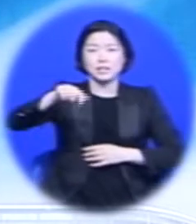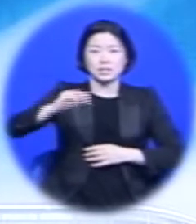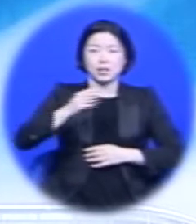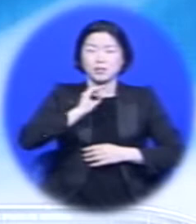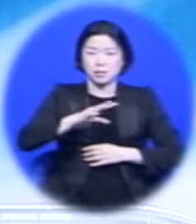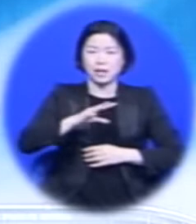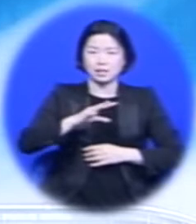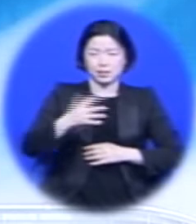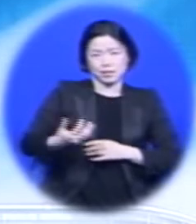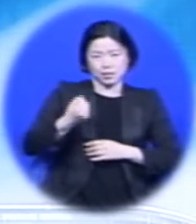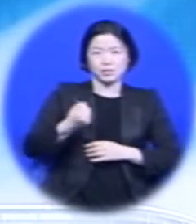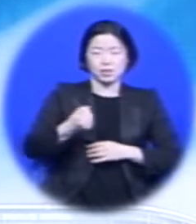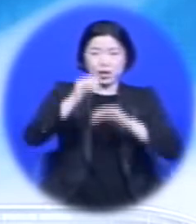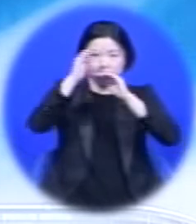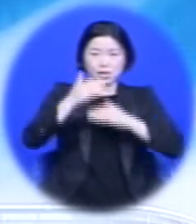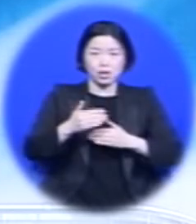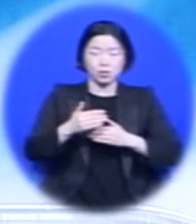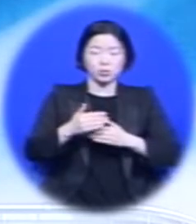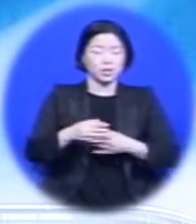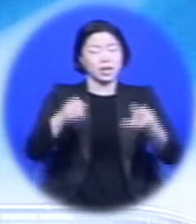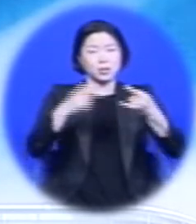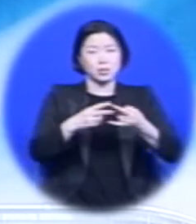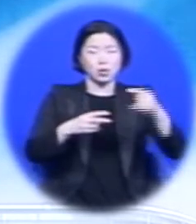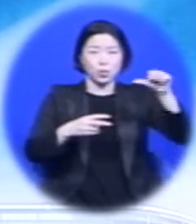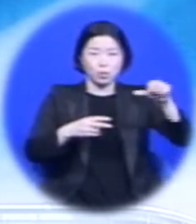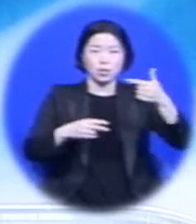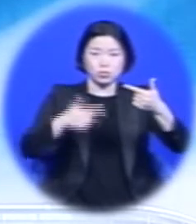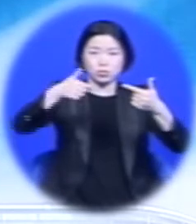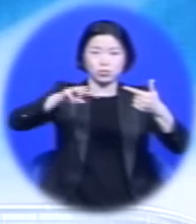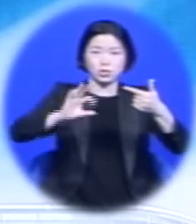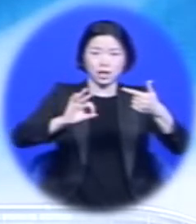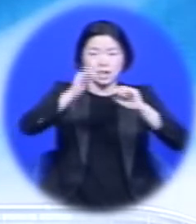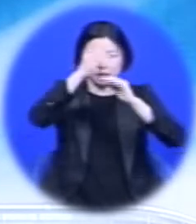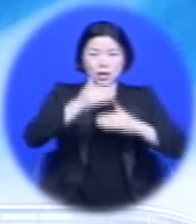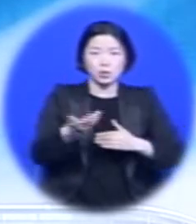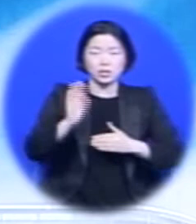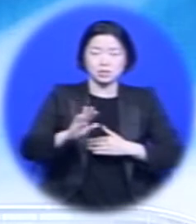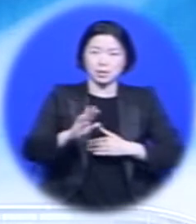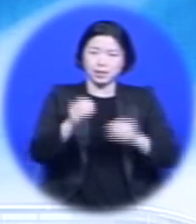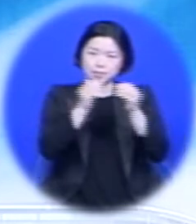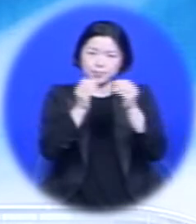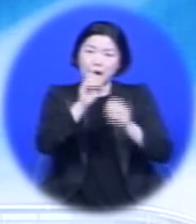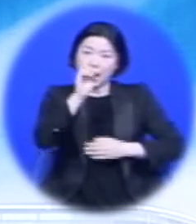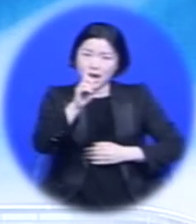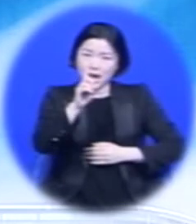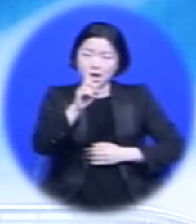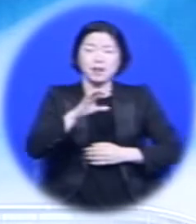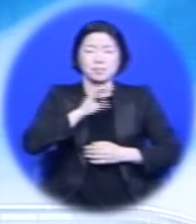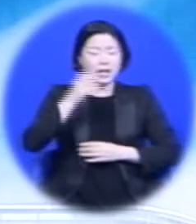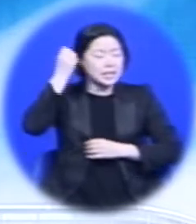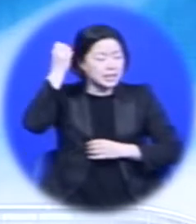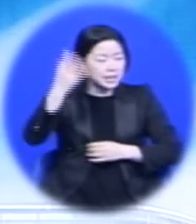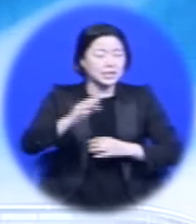내용은 이 에베소서 5장, 6장에 걸쳐 있는 내용이지만, 한 절만 아주 단순하게